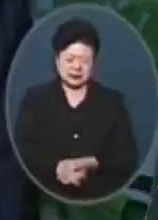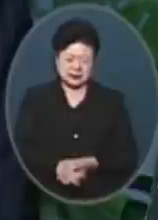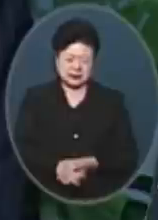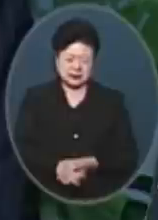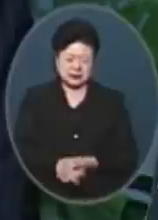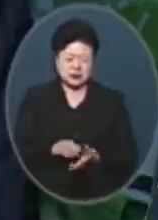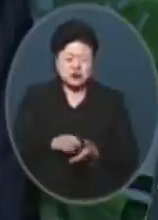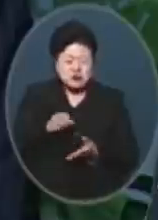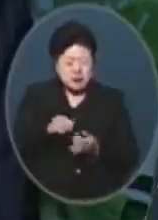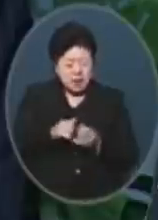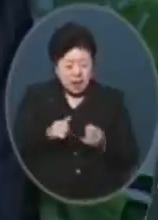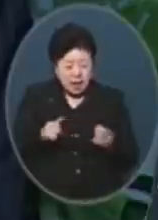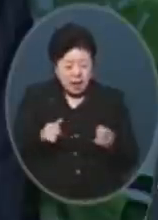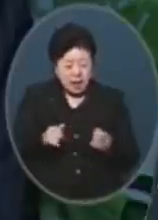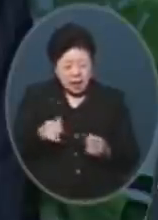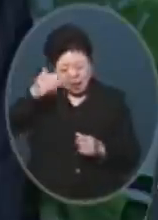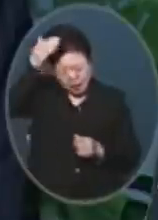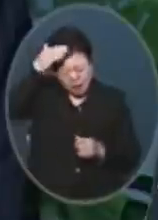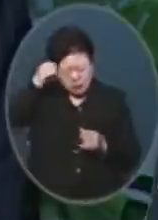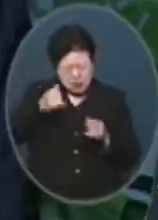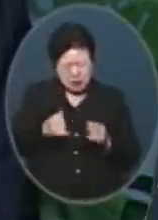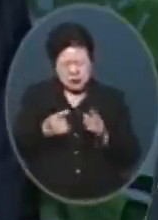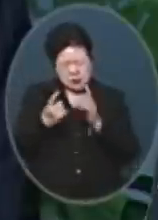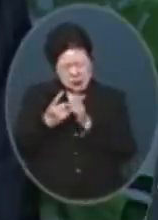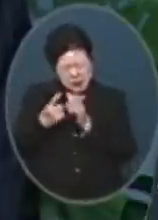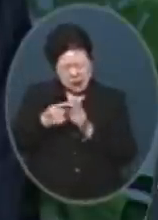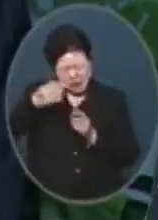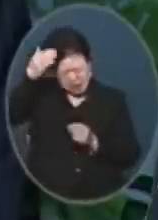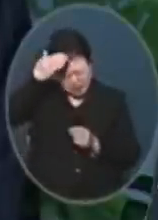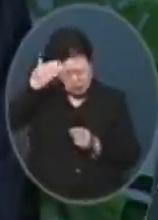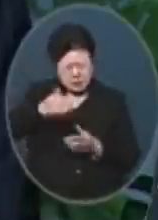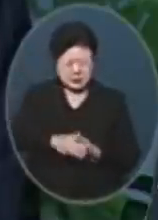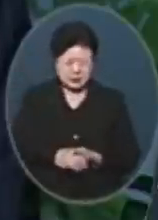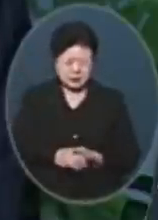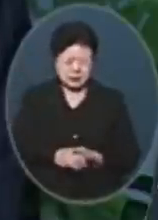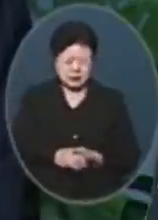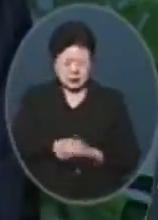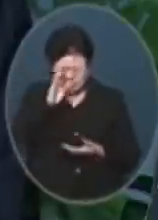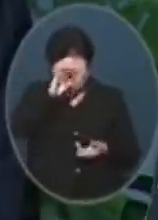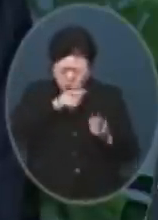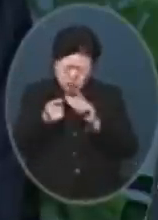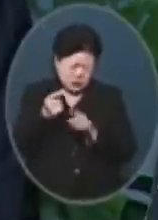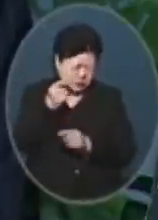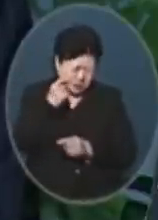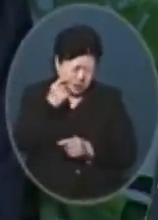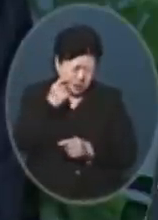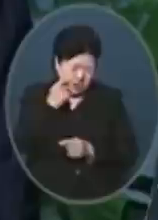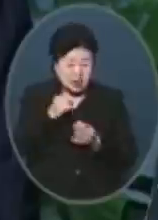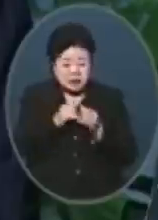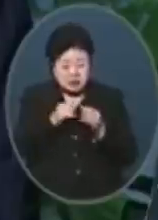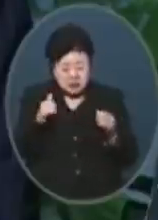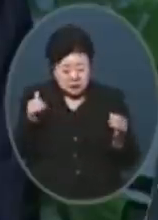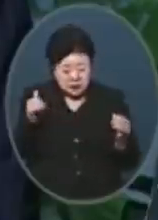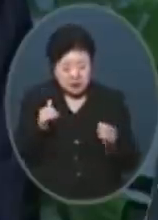유명한 안수기도 하는 사람들이 찾아와서 기도해도 안 나서 사람들이